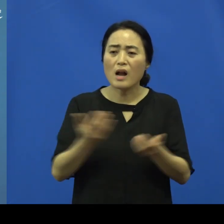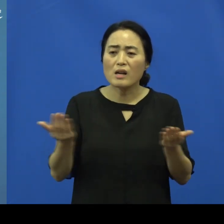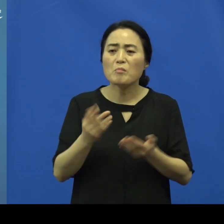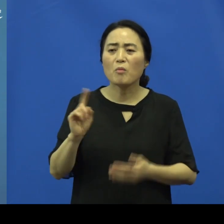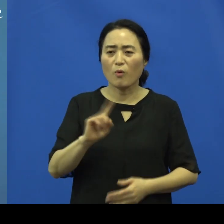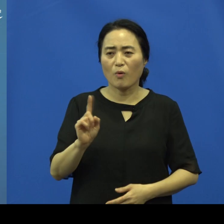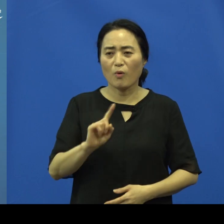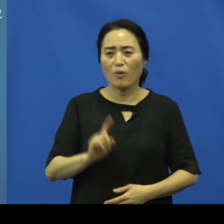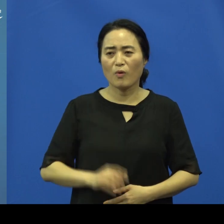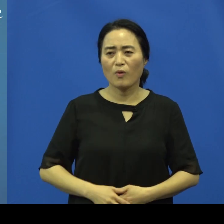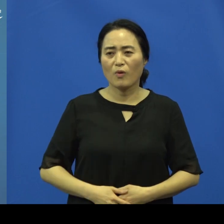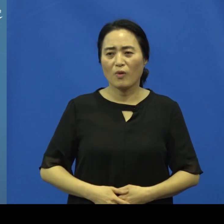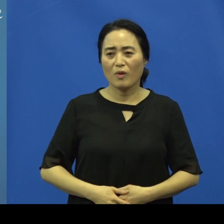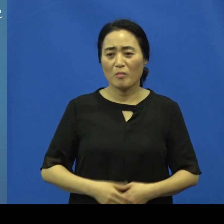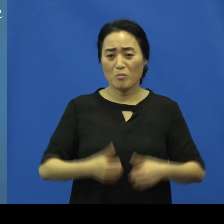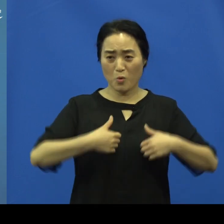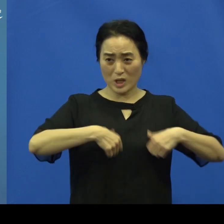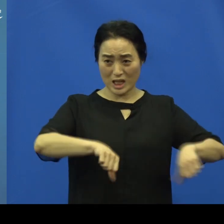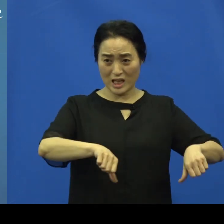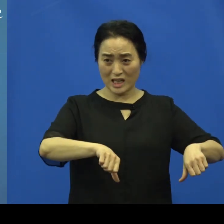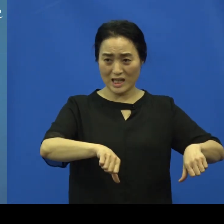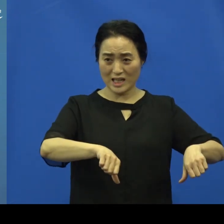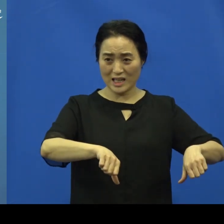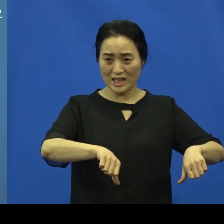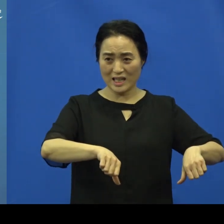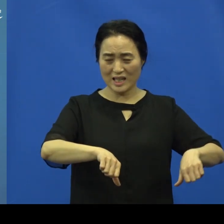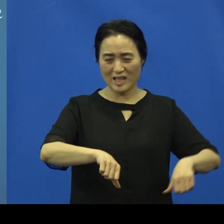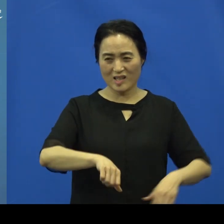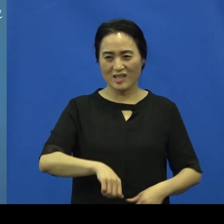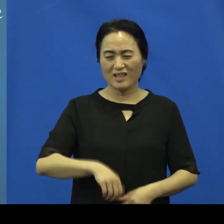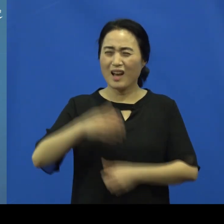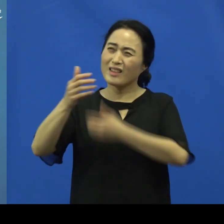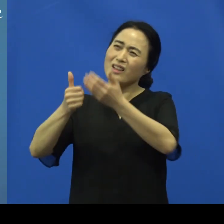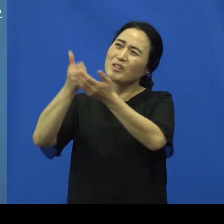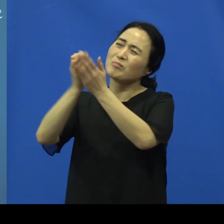일이 아니고 하나님이 만져주셔야 되는 거거든요.